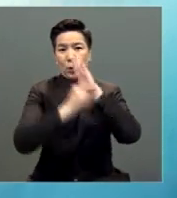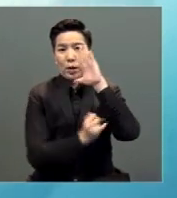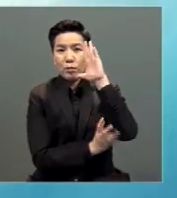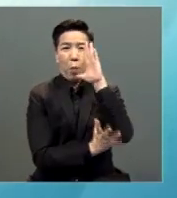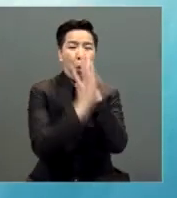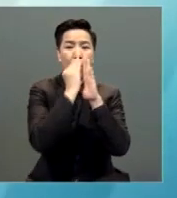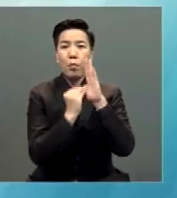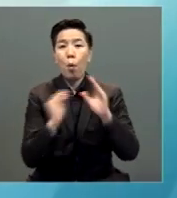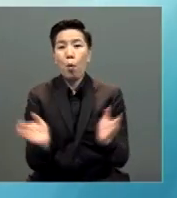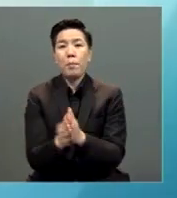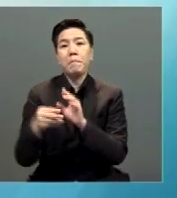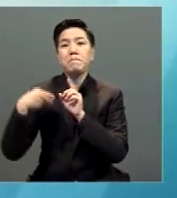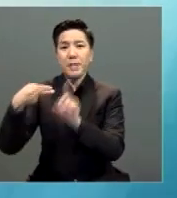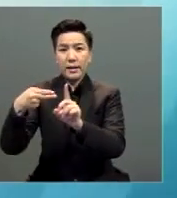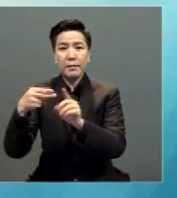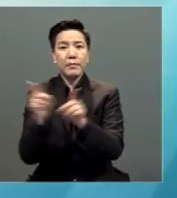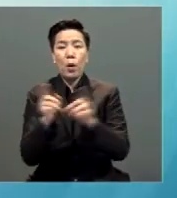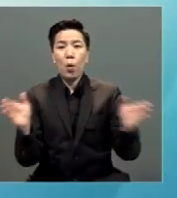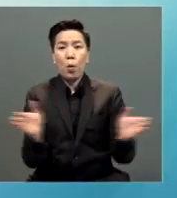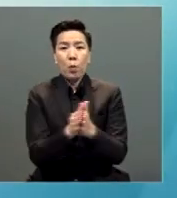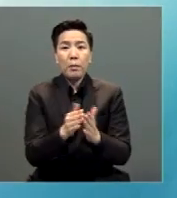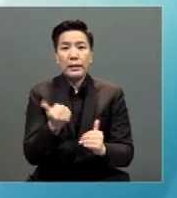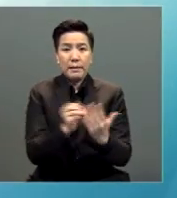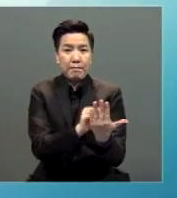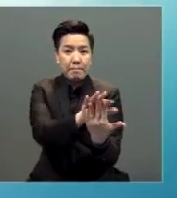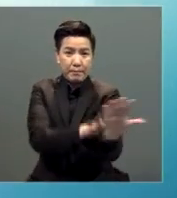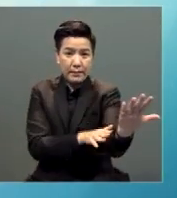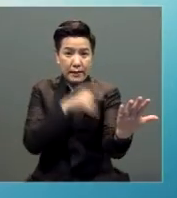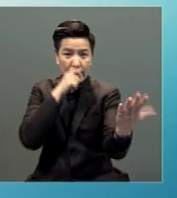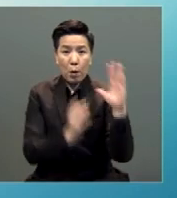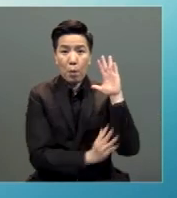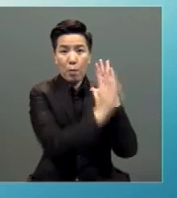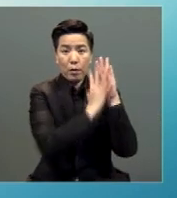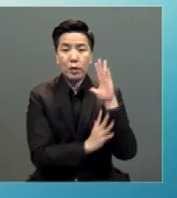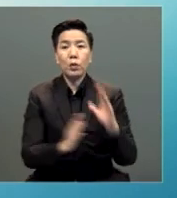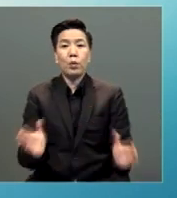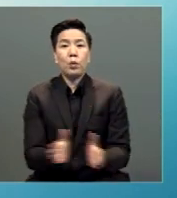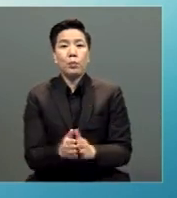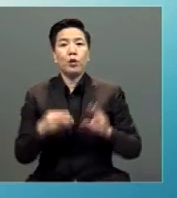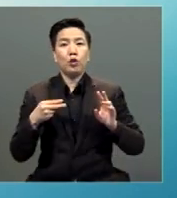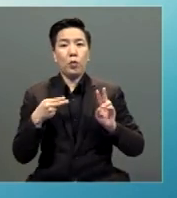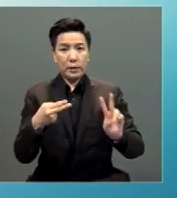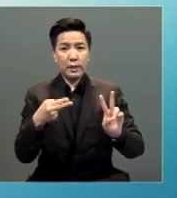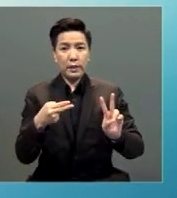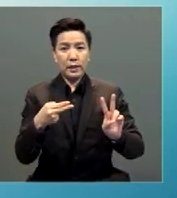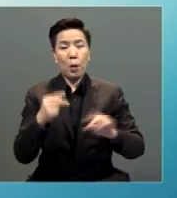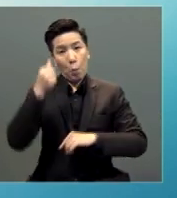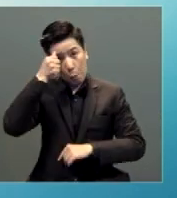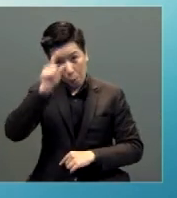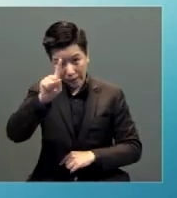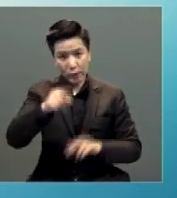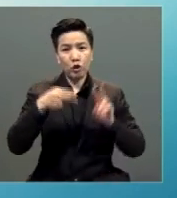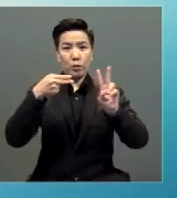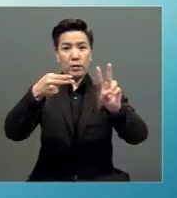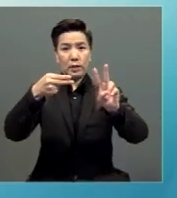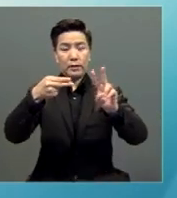ก 10,000 ตัวอย่างต่อวันเหมือนกันรวมๆแล้วทั้งประเทศเราได้ 20,000 ตัวอย่างต่อวันนะครับเพราะฉะนั้นแล้ว